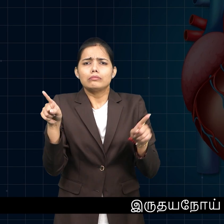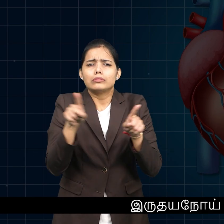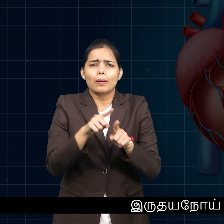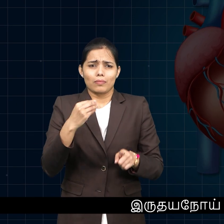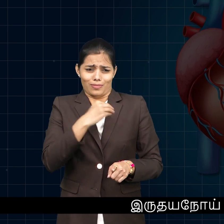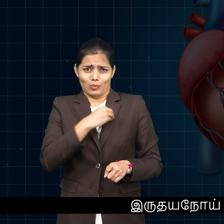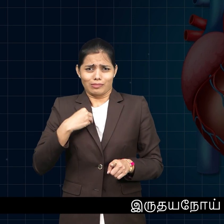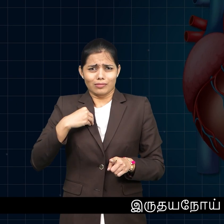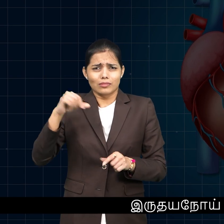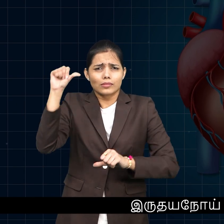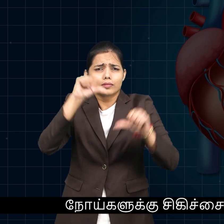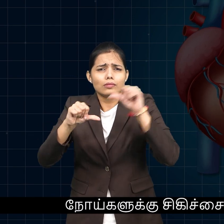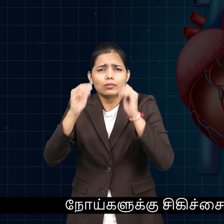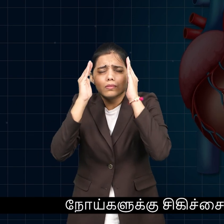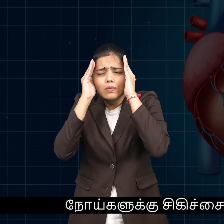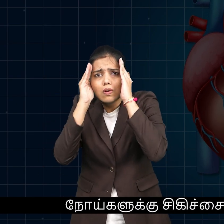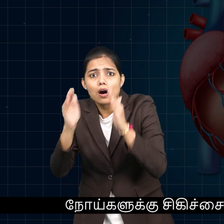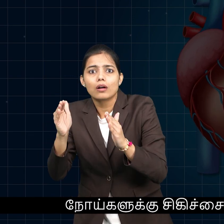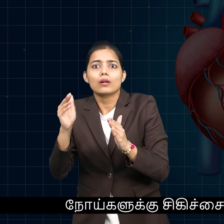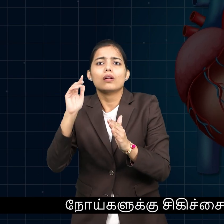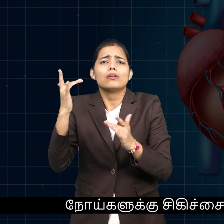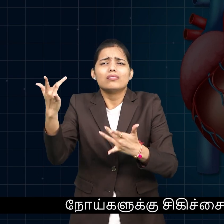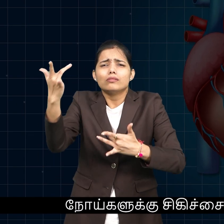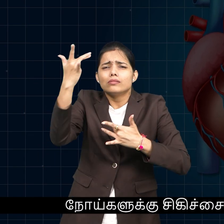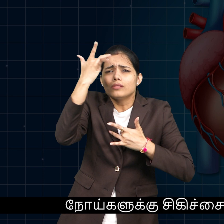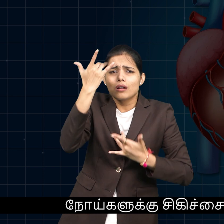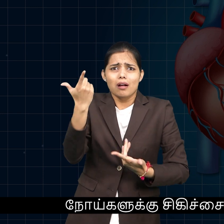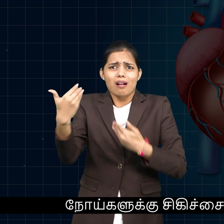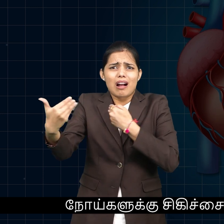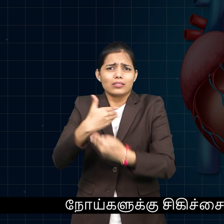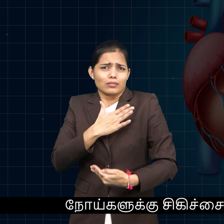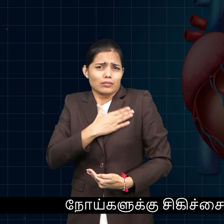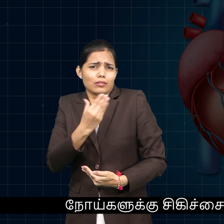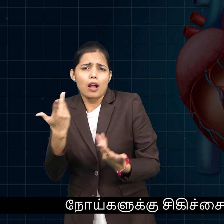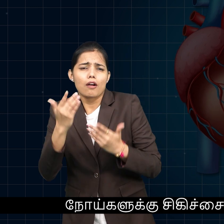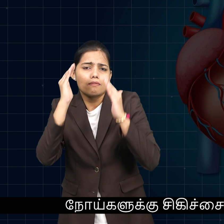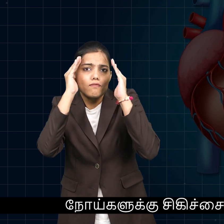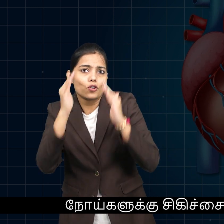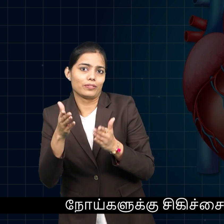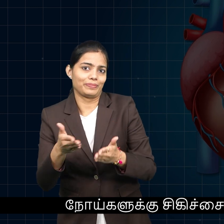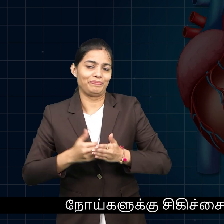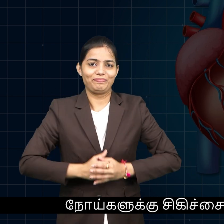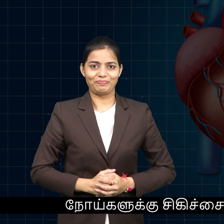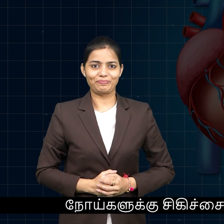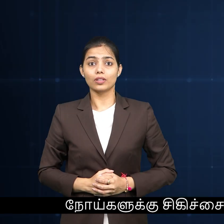இருதய நோய் நிபுணர் என்பவர் இதய நோய்களுக்கு சிகிச்சை அளிக்கும் ஒரு மருத்துவர் ஆவார்.